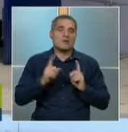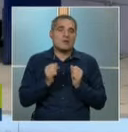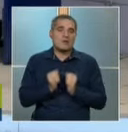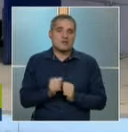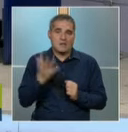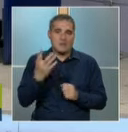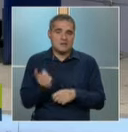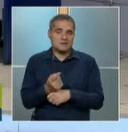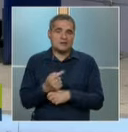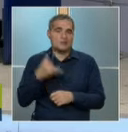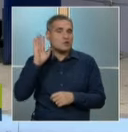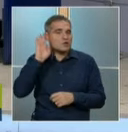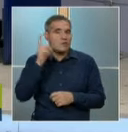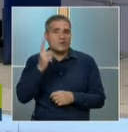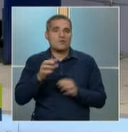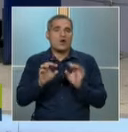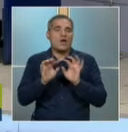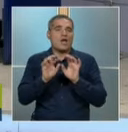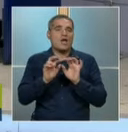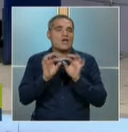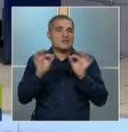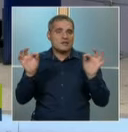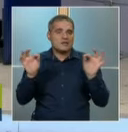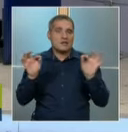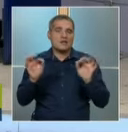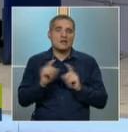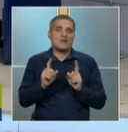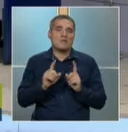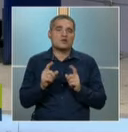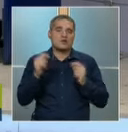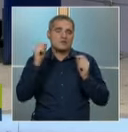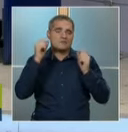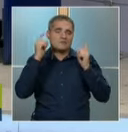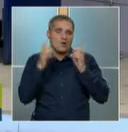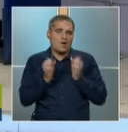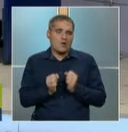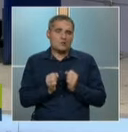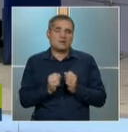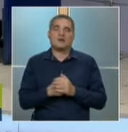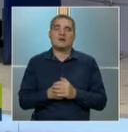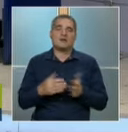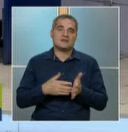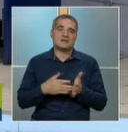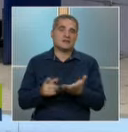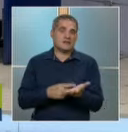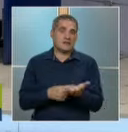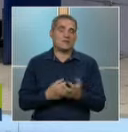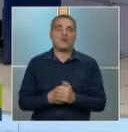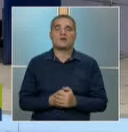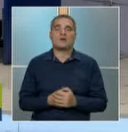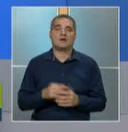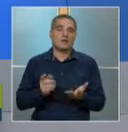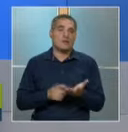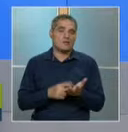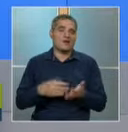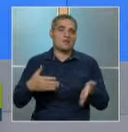5 секунди, да въобще да чуя първото изречение. Разбирате ли какво е това нещо? Не може да се концентрира. Заради технологиите, телефона го разсейва. Да,